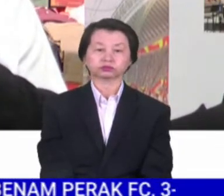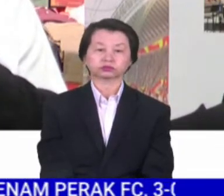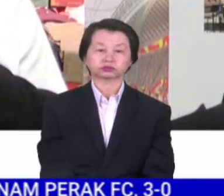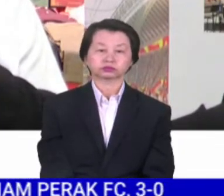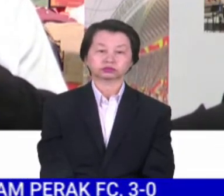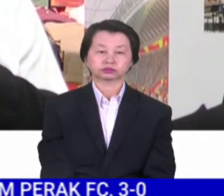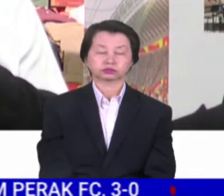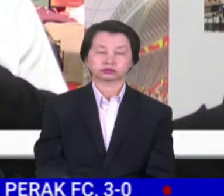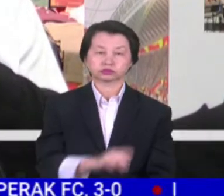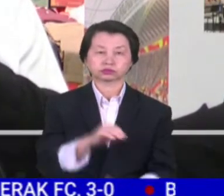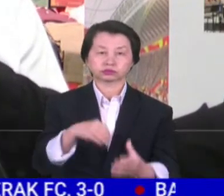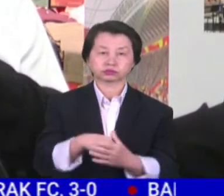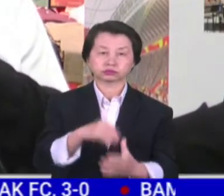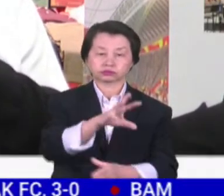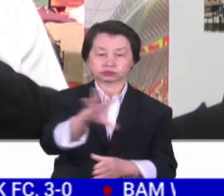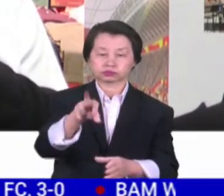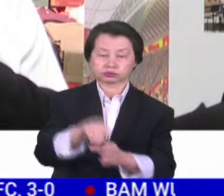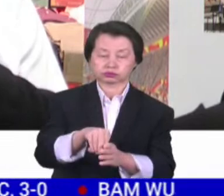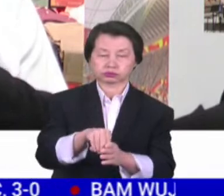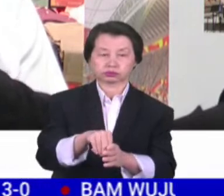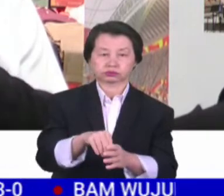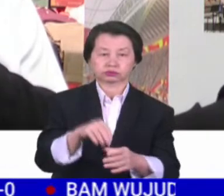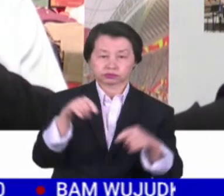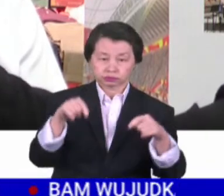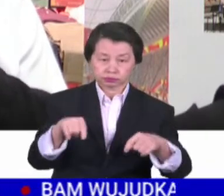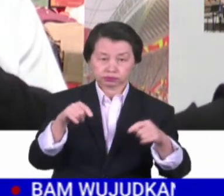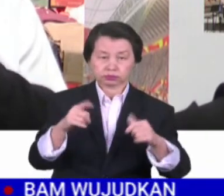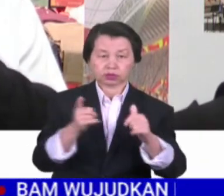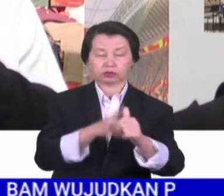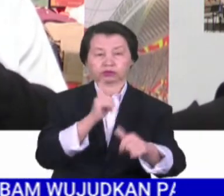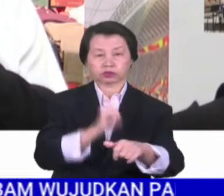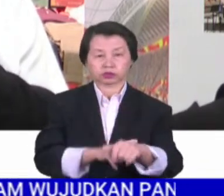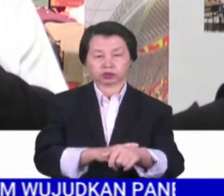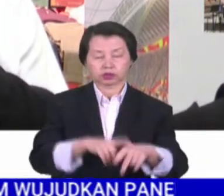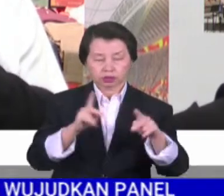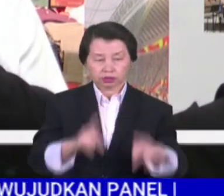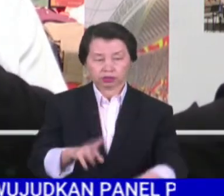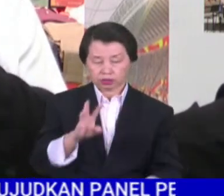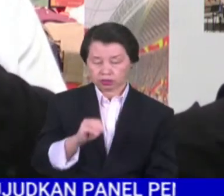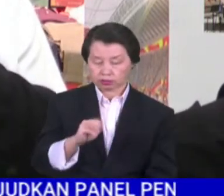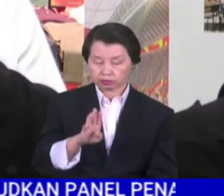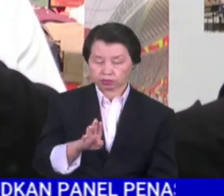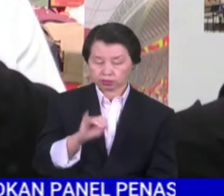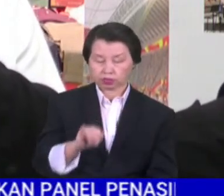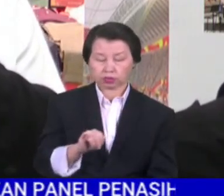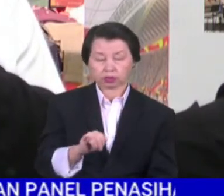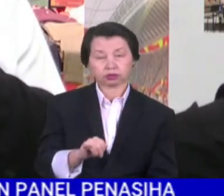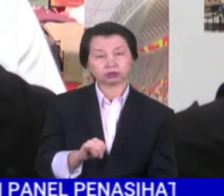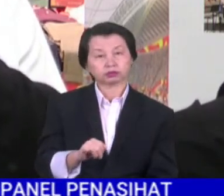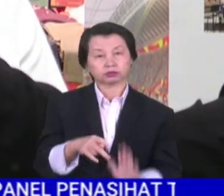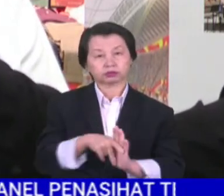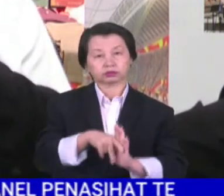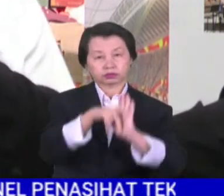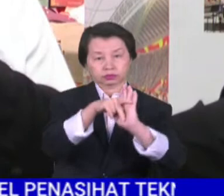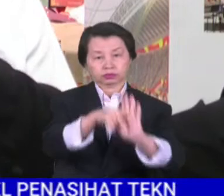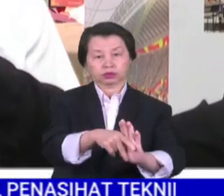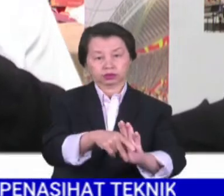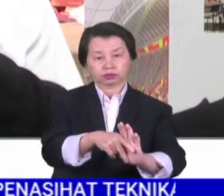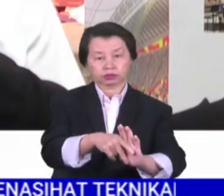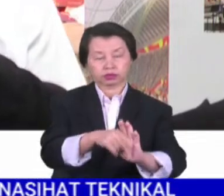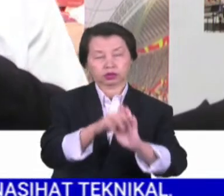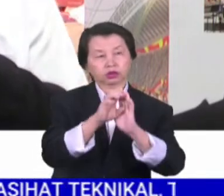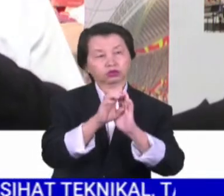Dalam libat urus ni, inilah kali pertamanya pihak MBI mempamerkan